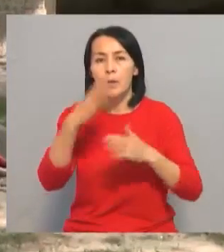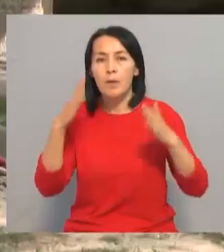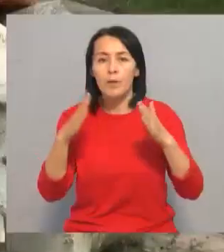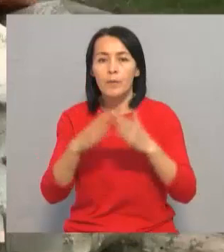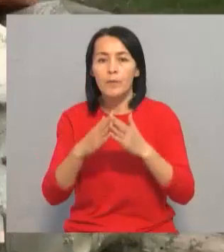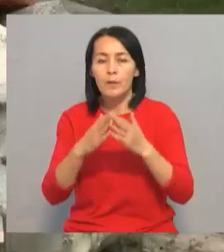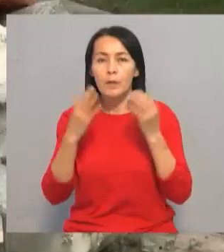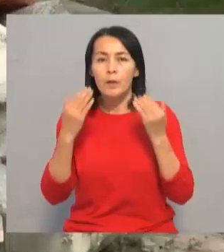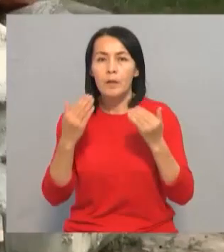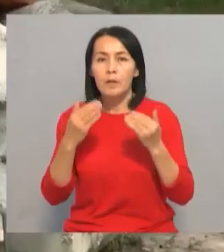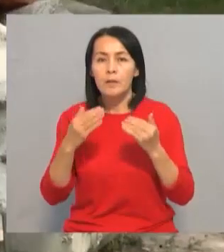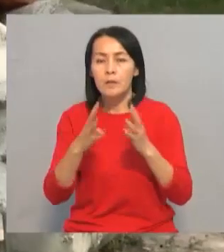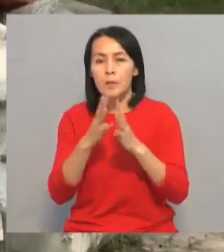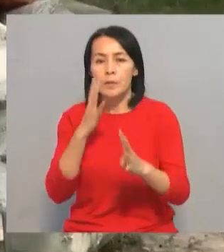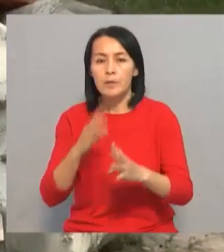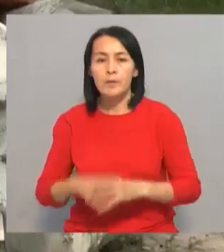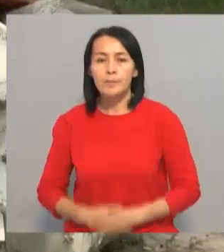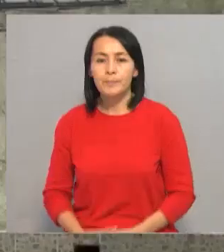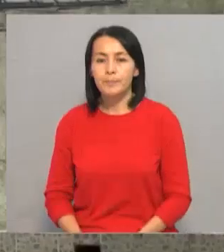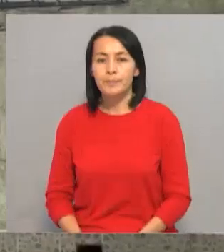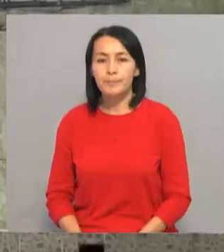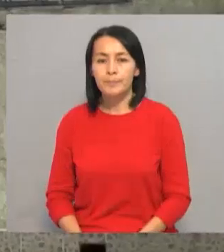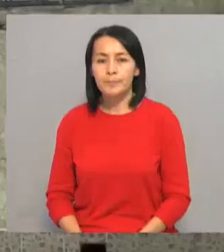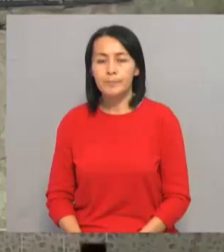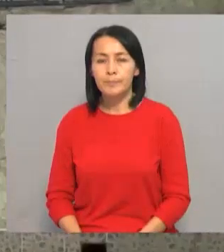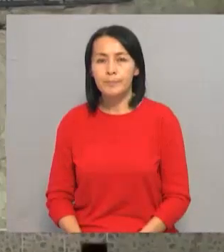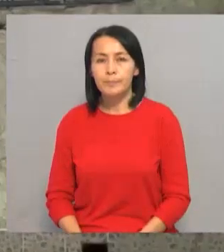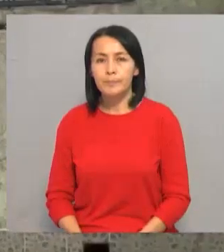многоэтажных жилых домов, стоящих в очереди. Жанрапова, Алмазанабекова, новости.